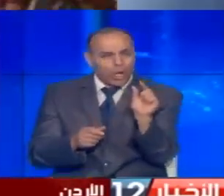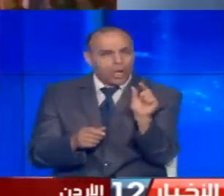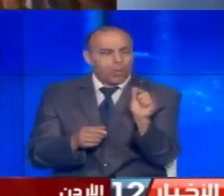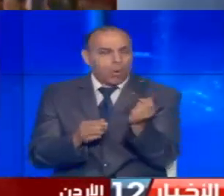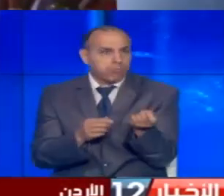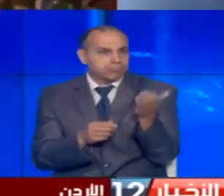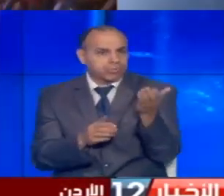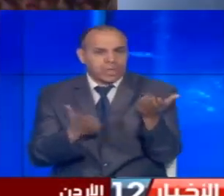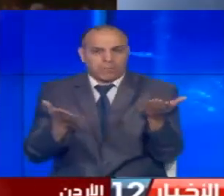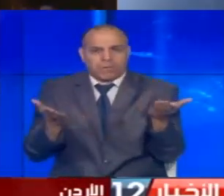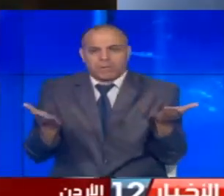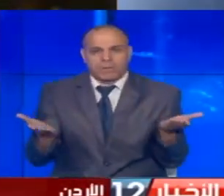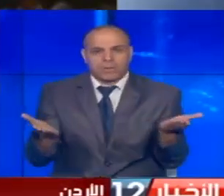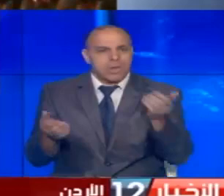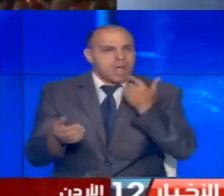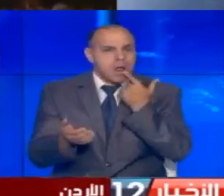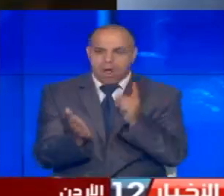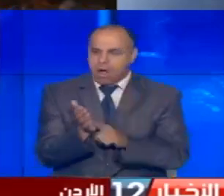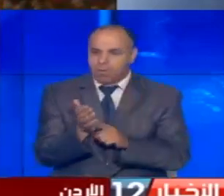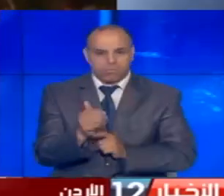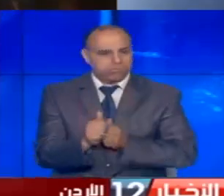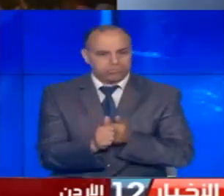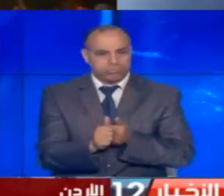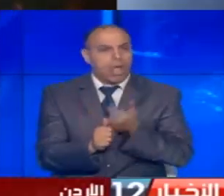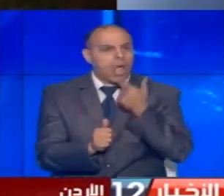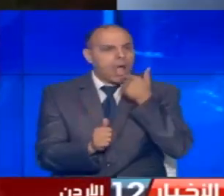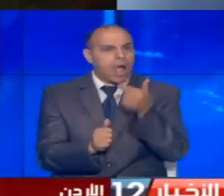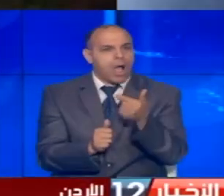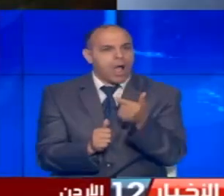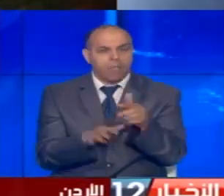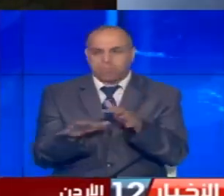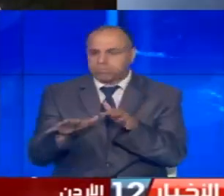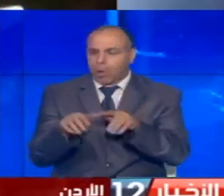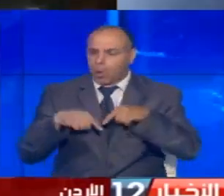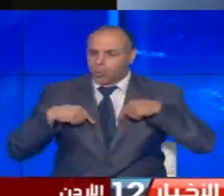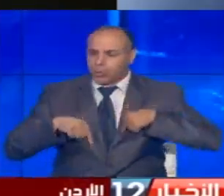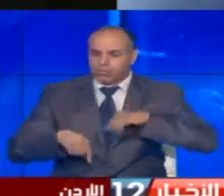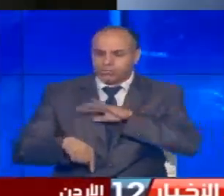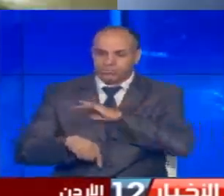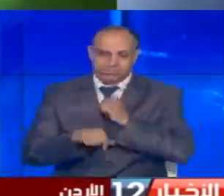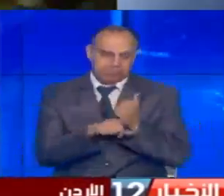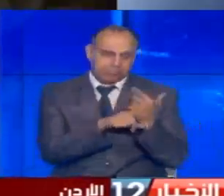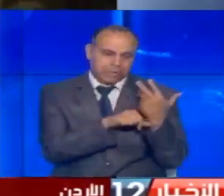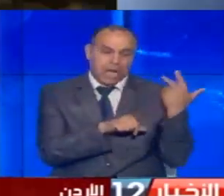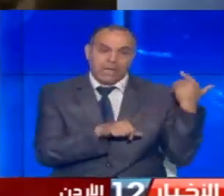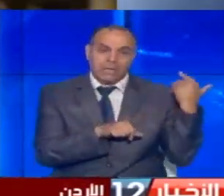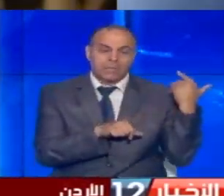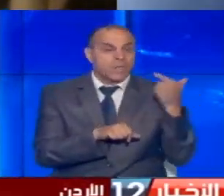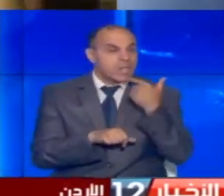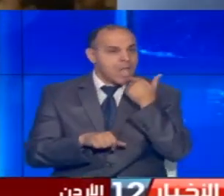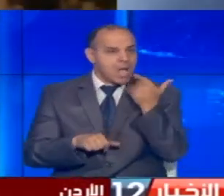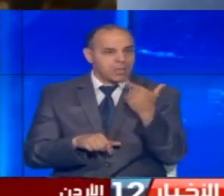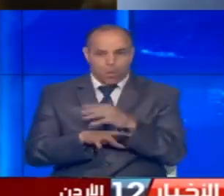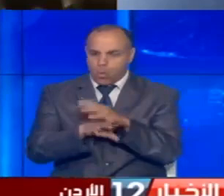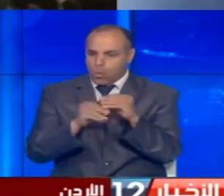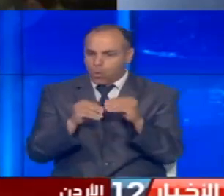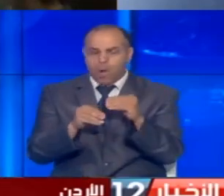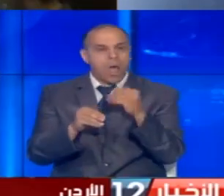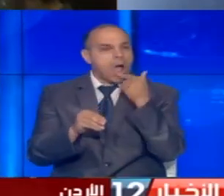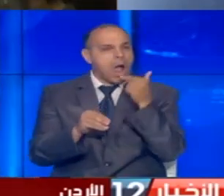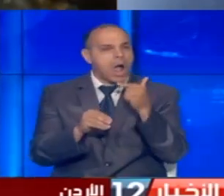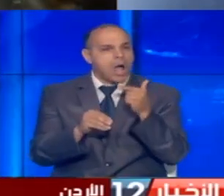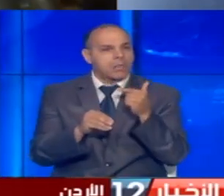والمرتفعة، ويأتي القانون بعد سلسلة تدابير حكومية في السنوات الثلاث الماضية شملت